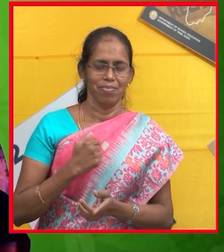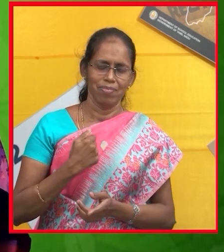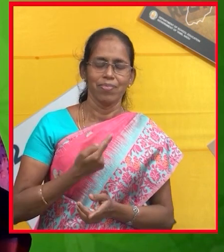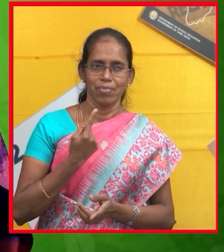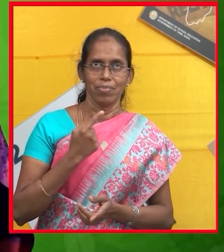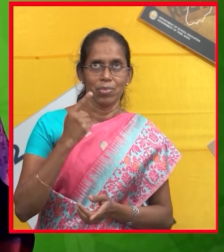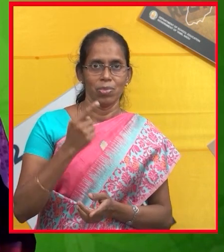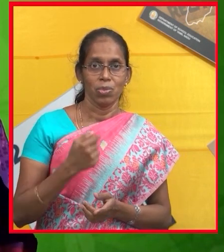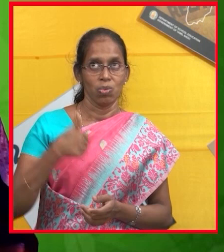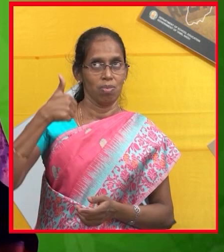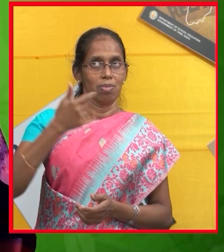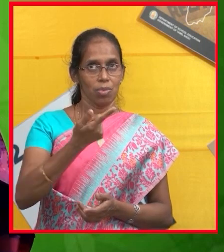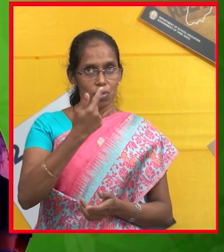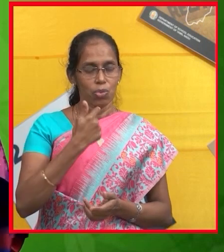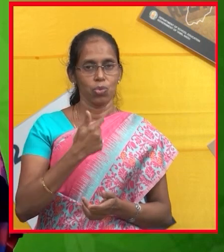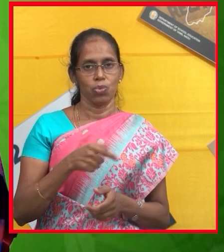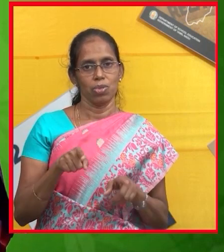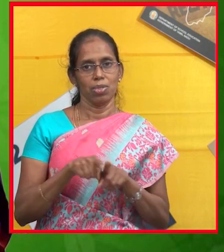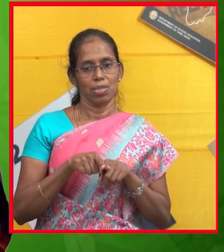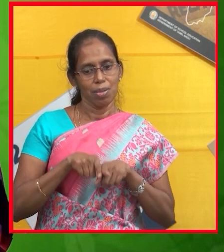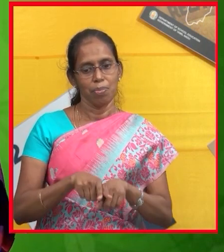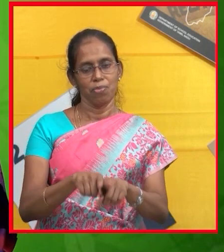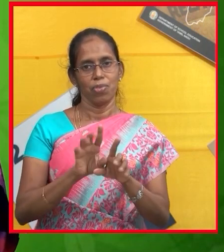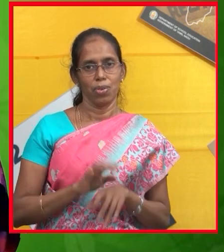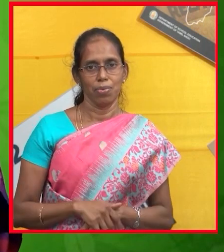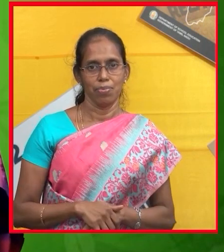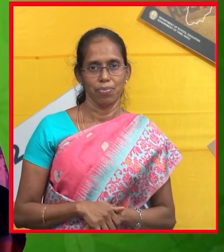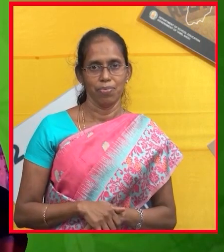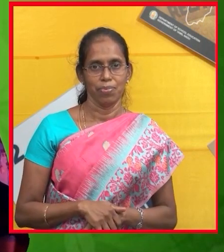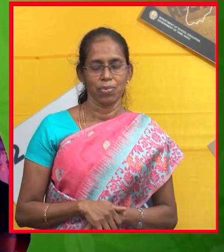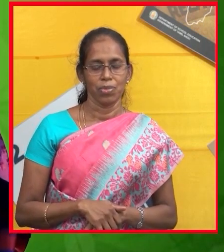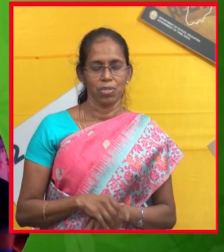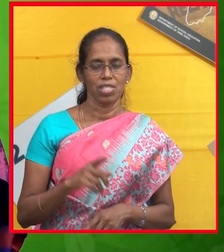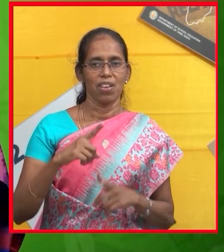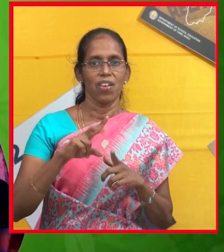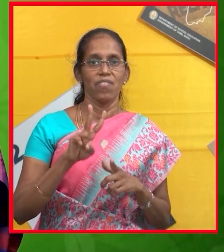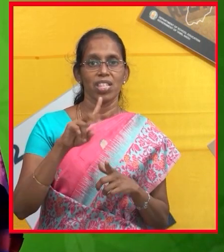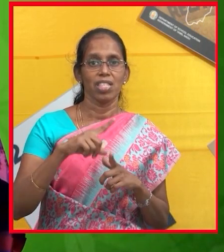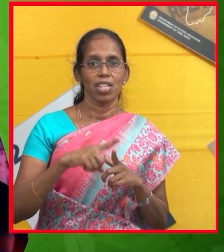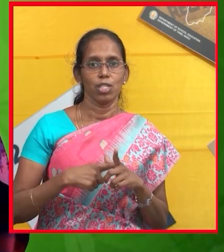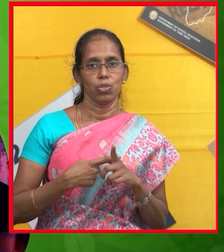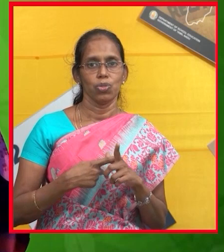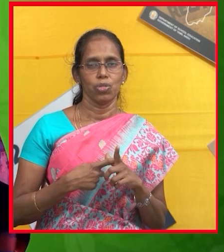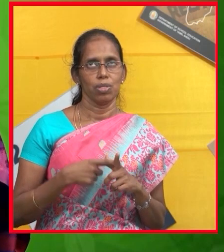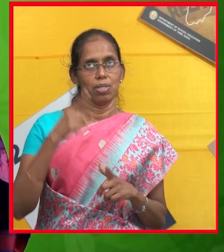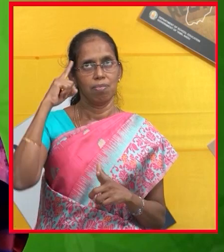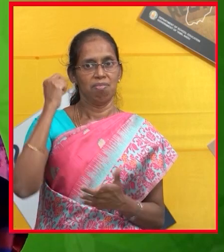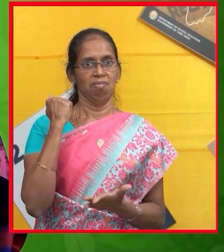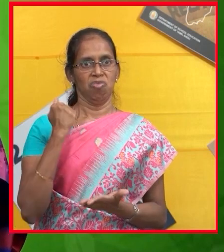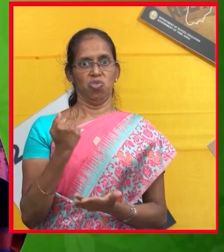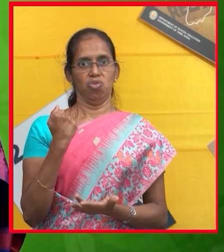அந்த சர்க்கம்நேவிகேஷனை சக்ஸஸ்ஃபுல்லாக கம்ப்ளீட் பண்ணிகிட்ருக்காங்க. அதை தான் அவங்க வந்து அவங்களோட ஒரு ஒன் ஆஃப் த குவாலிட்டிஸ் ஆஃப்